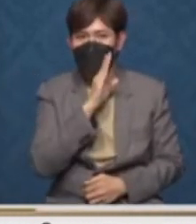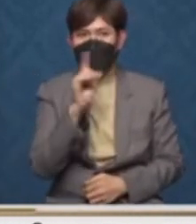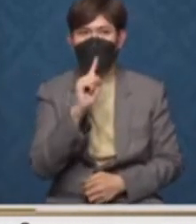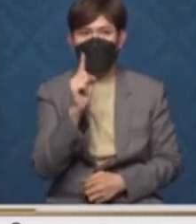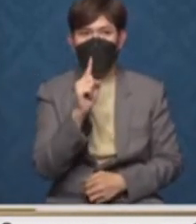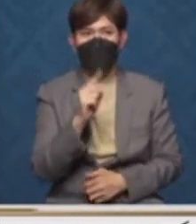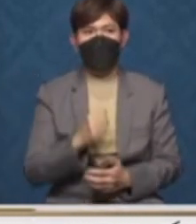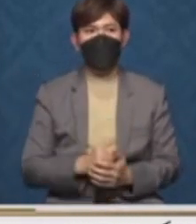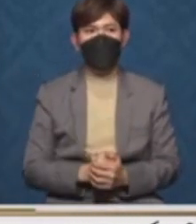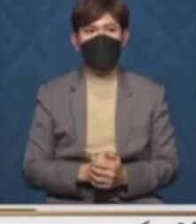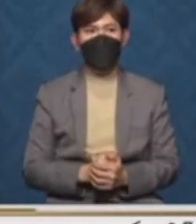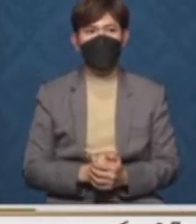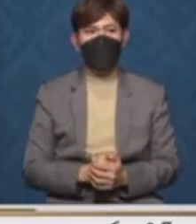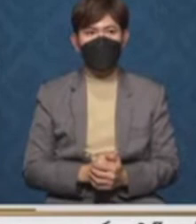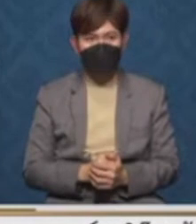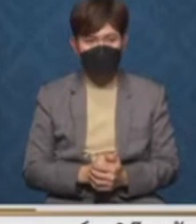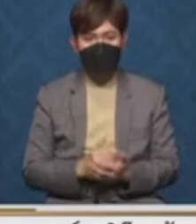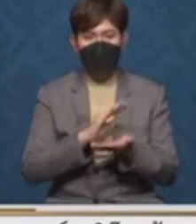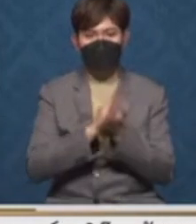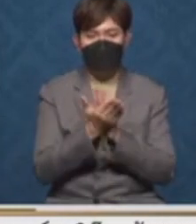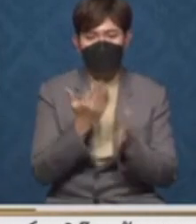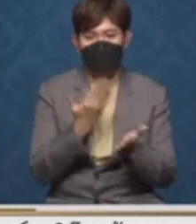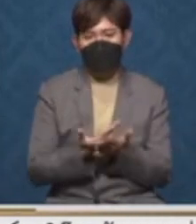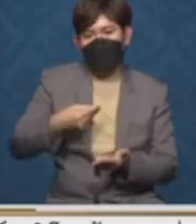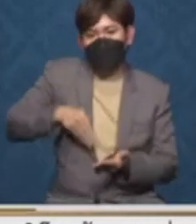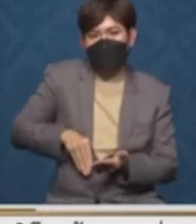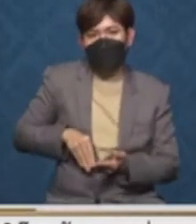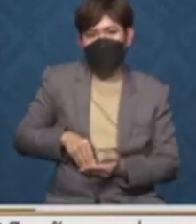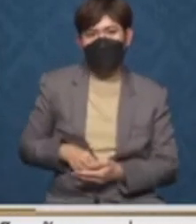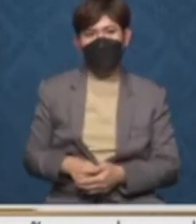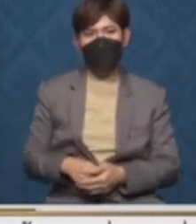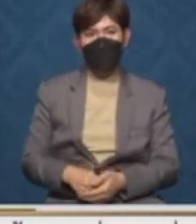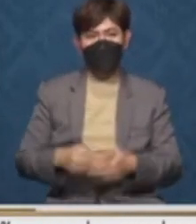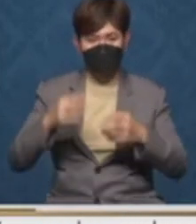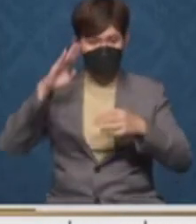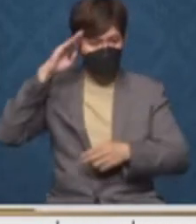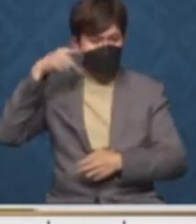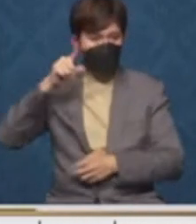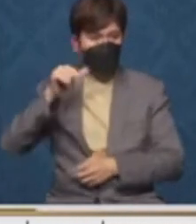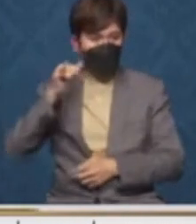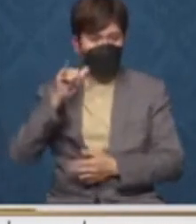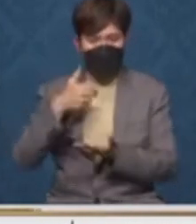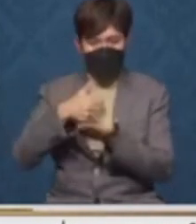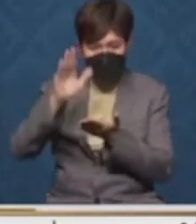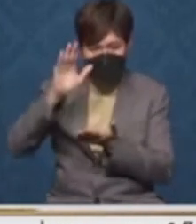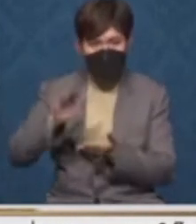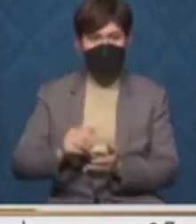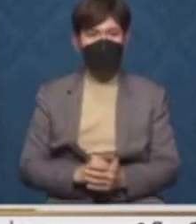G2G เกียประยุทธ์เก็ตเอาประยุทธ์ออกไปขอบคุณครับ